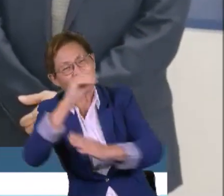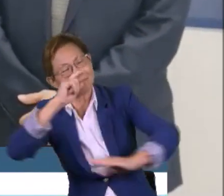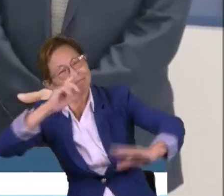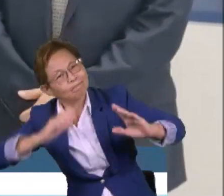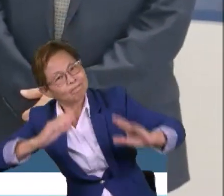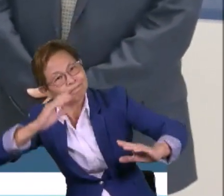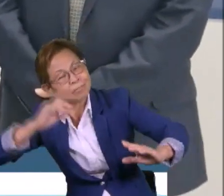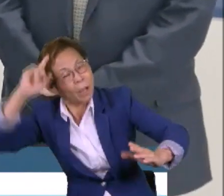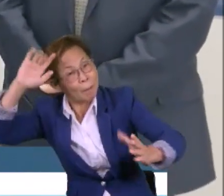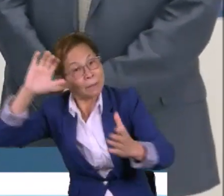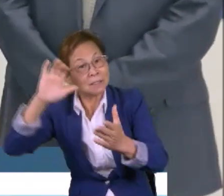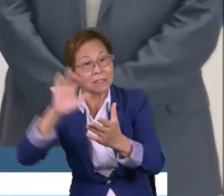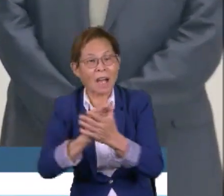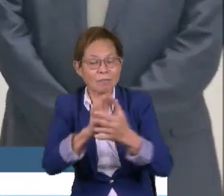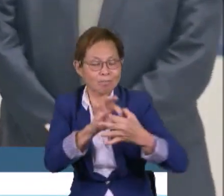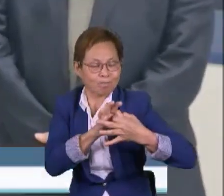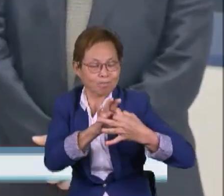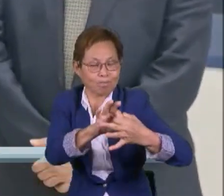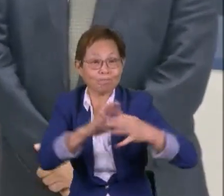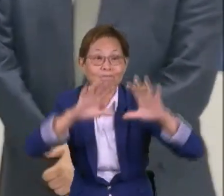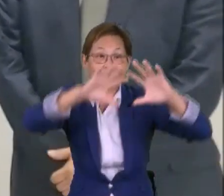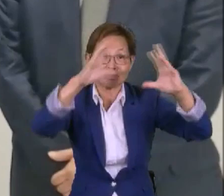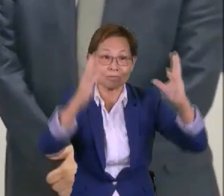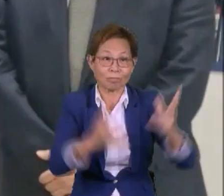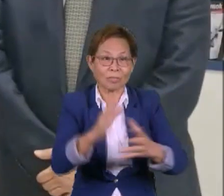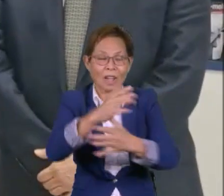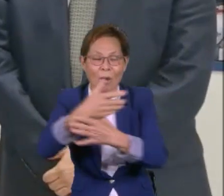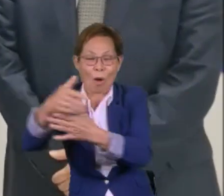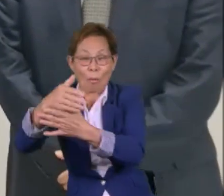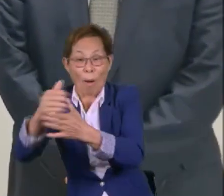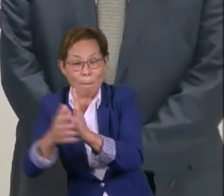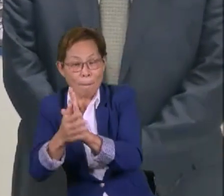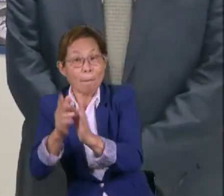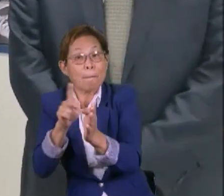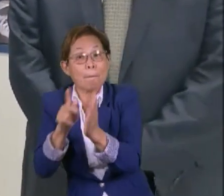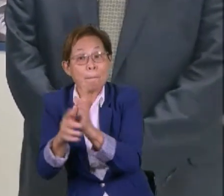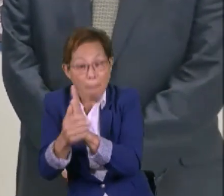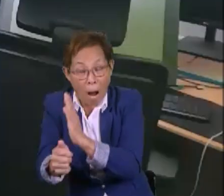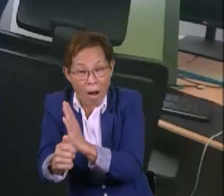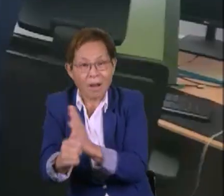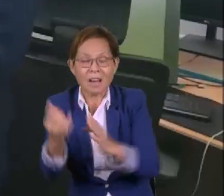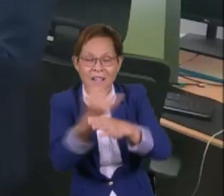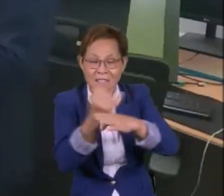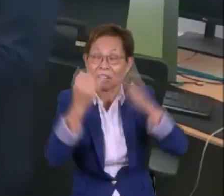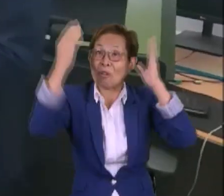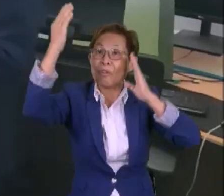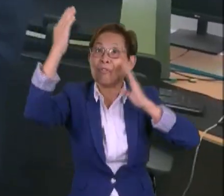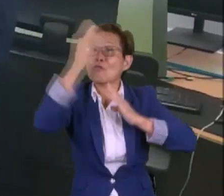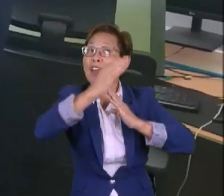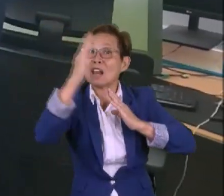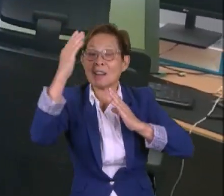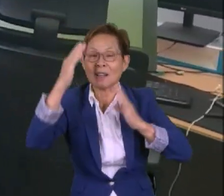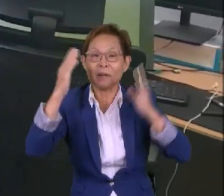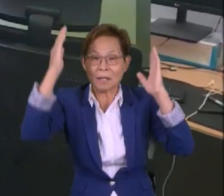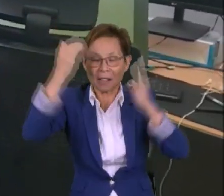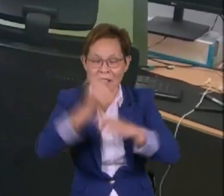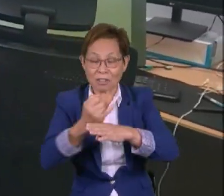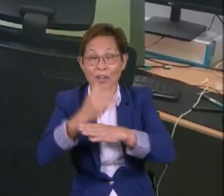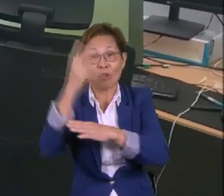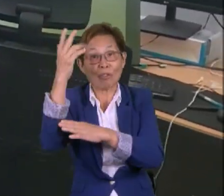beliau yakin melalui kerjasama antar bangsa dan perkusian kebakaran industri film Malaysia boleh di